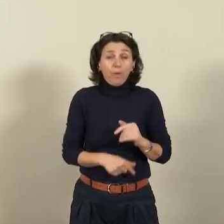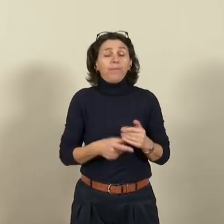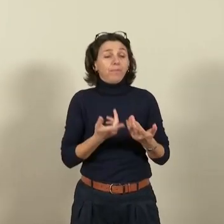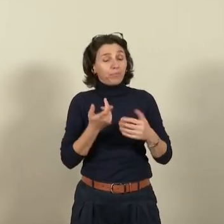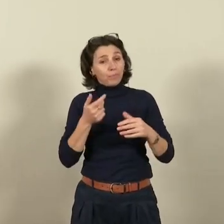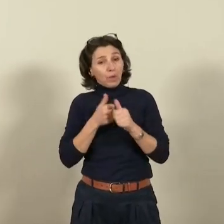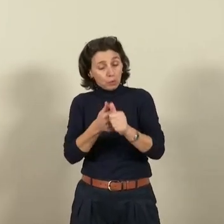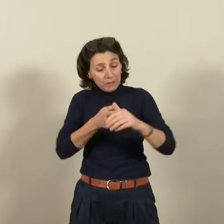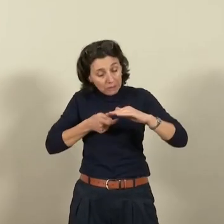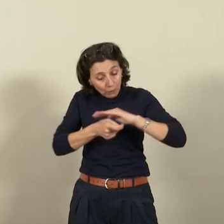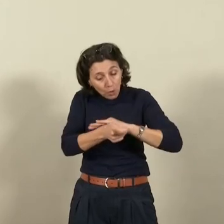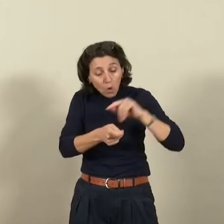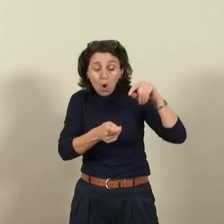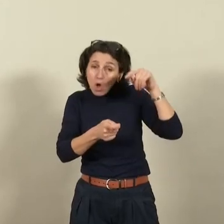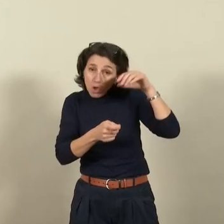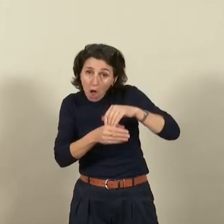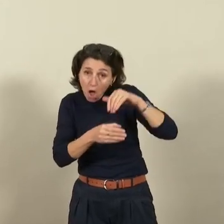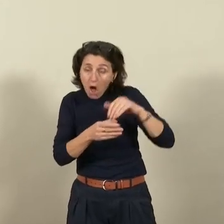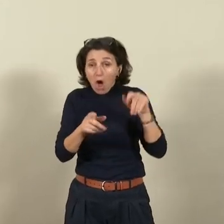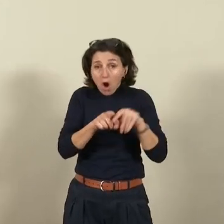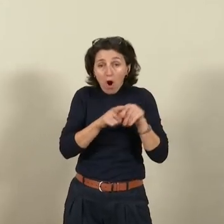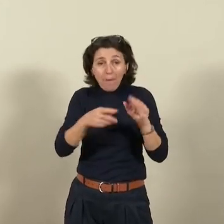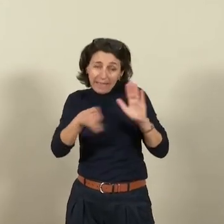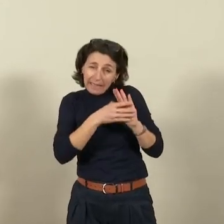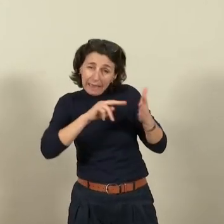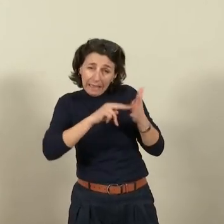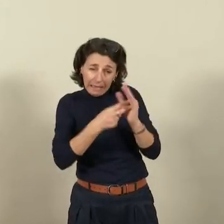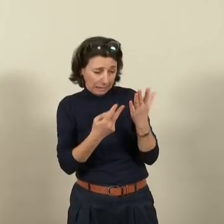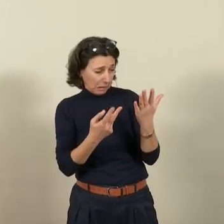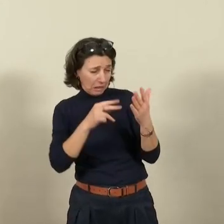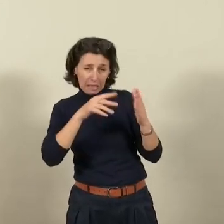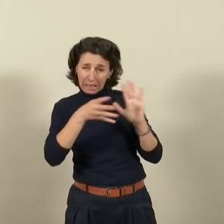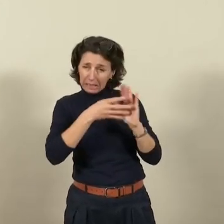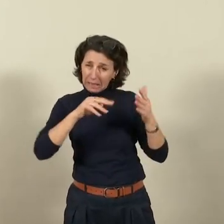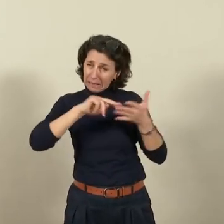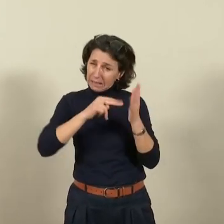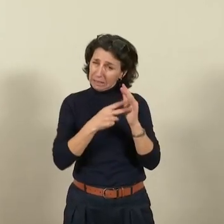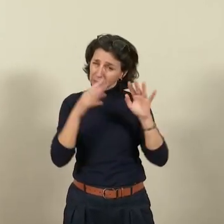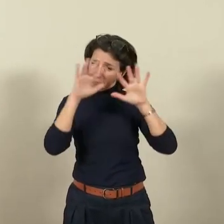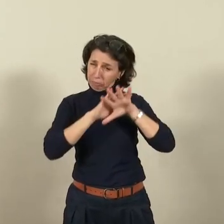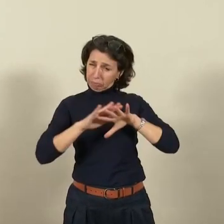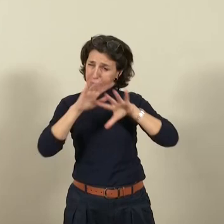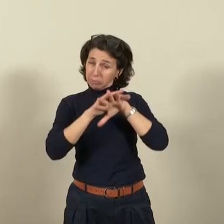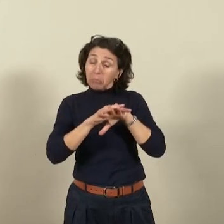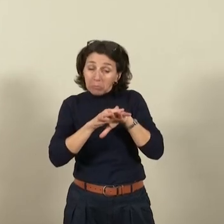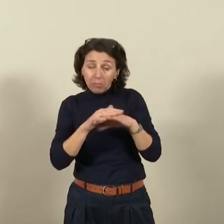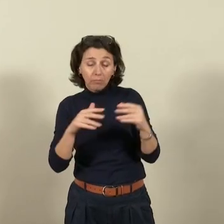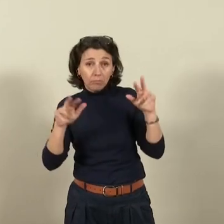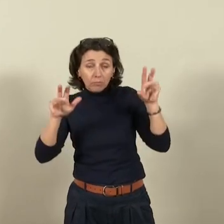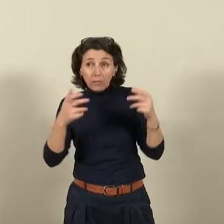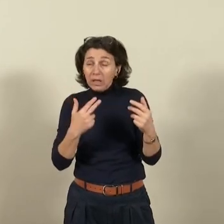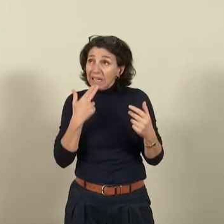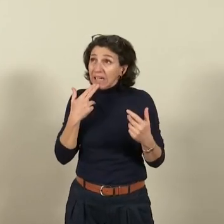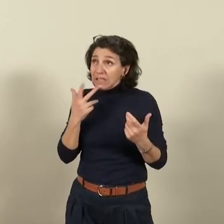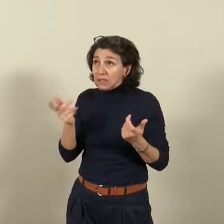des critères techniques avec certains particulièrement obscur à mesurer comme la qualité de l'encadrement ou encore des idées